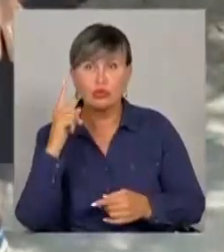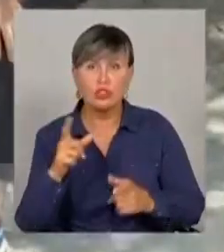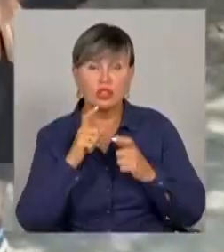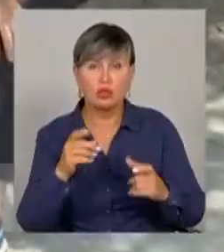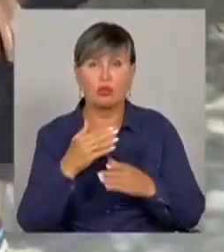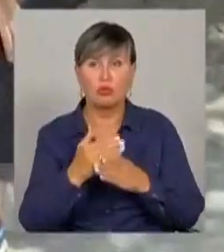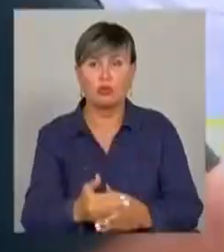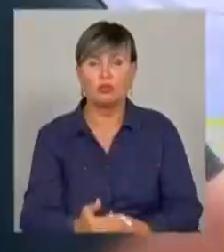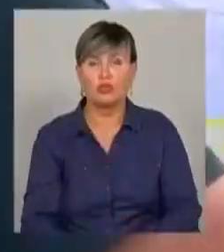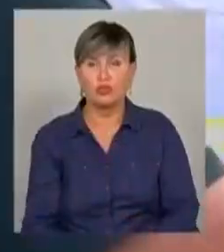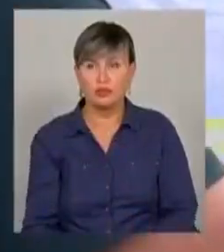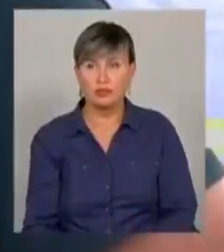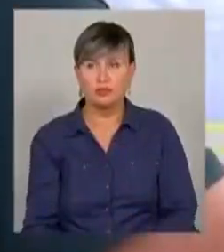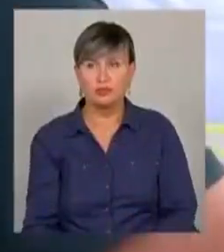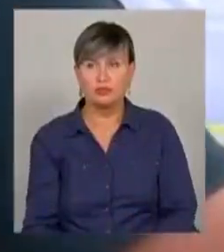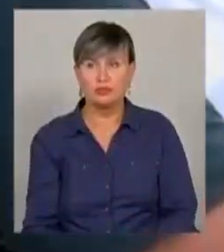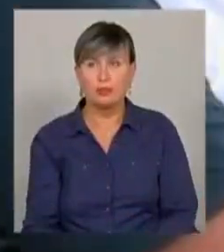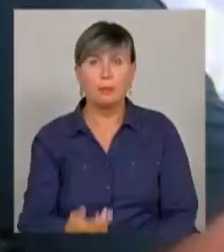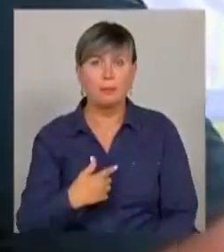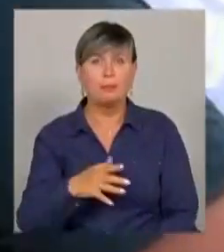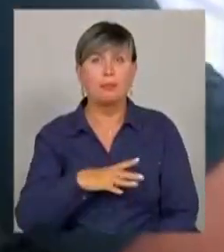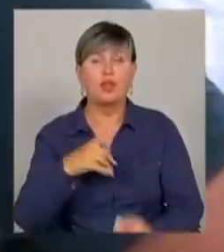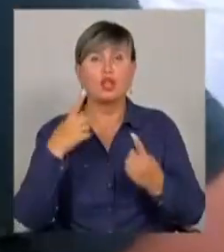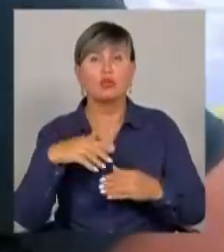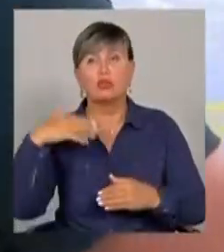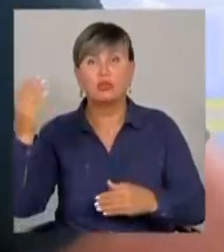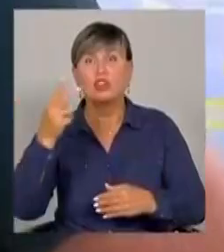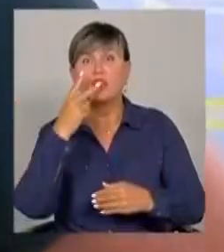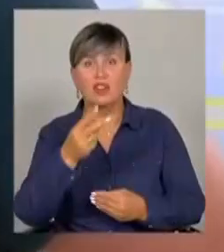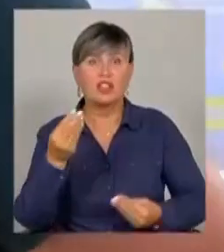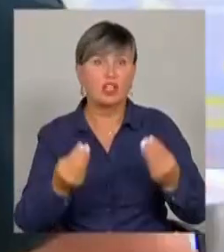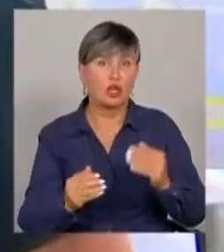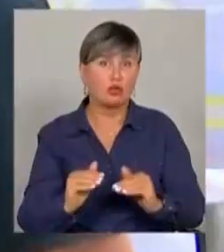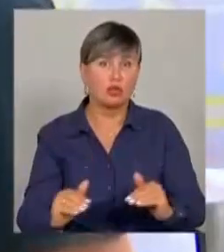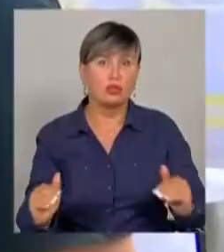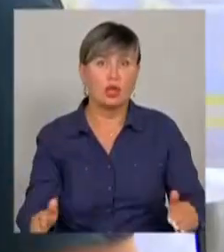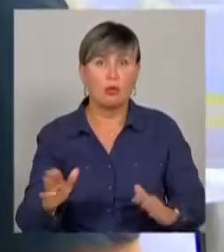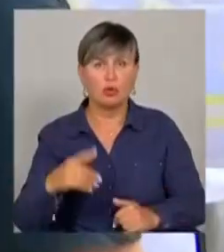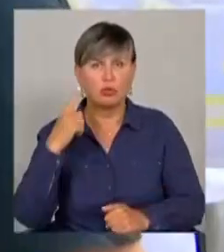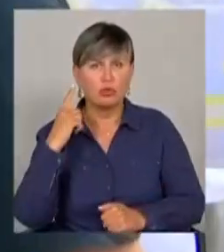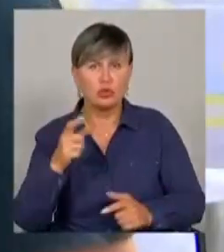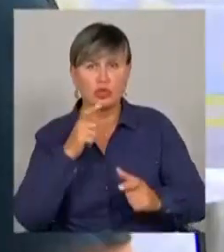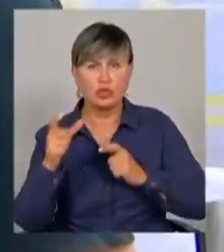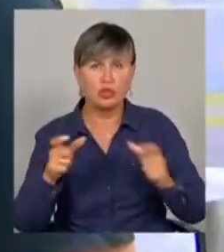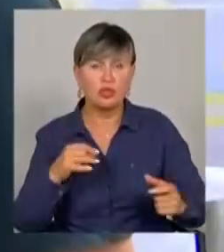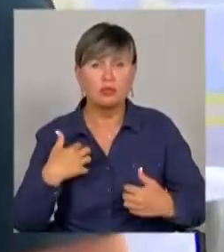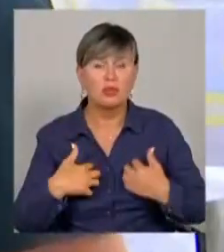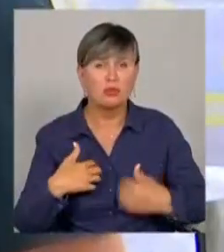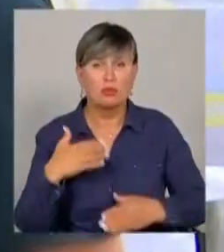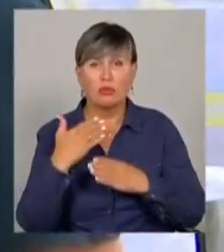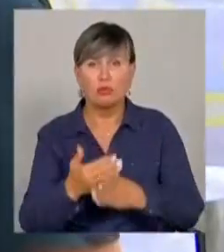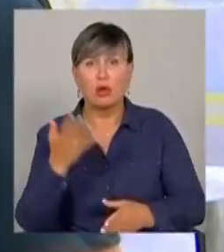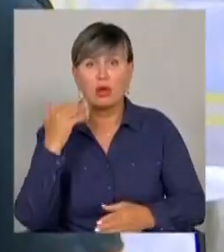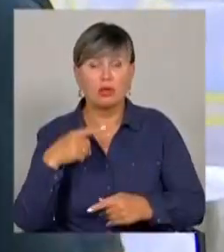помощи. Мы были на другой стороне, видели играющих детей. После услышали крики и поспешили на помощь.